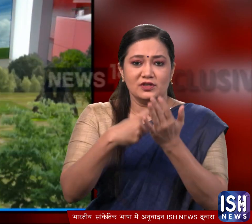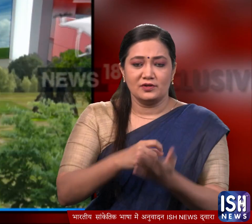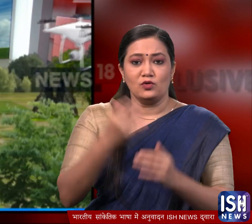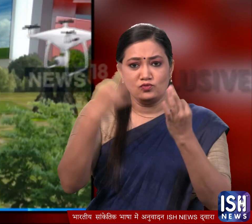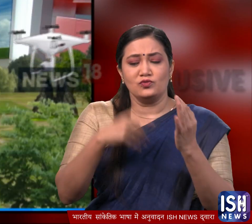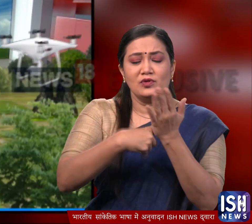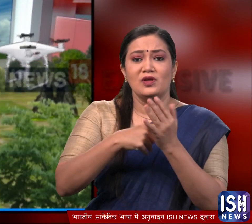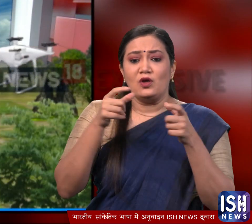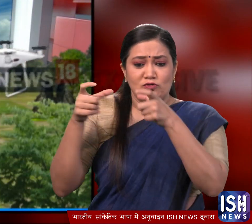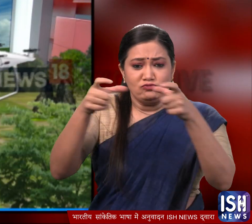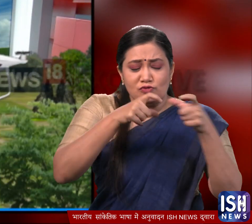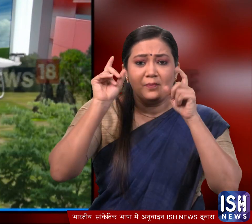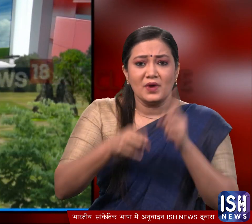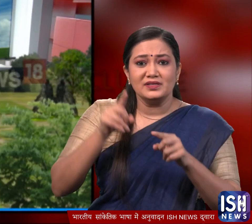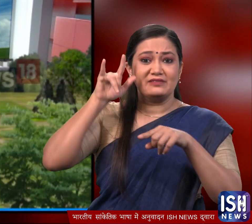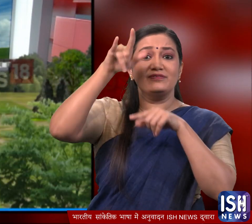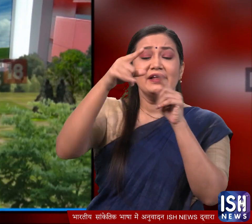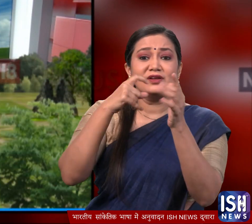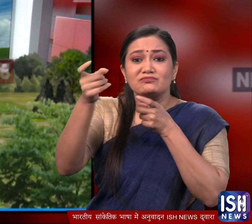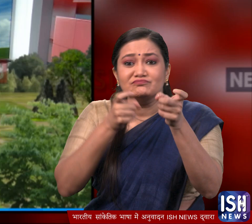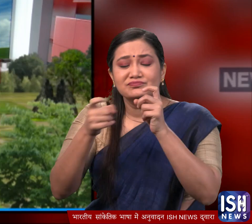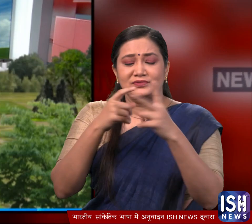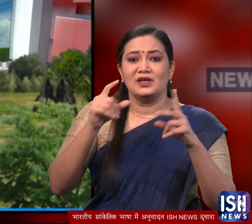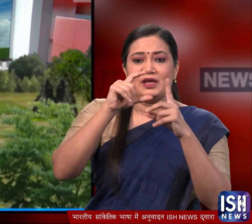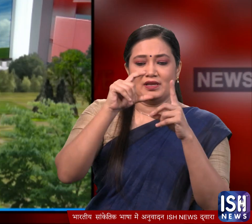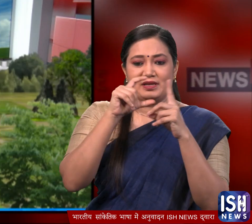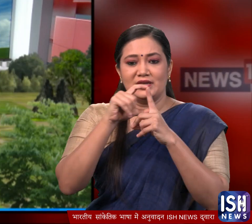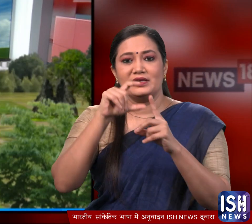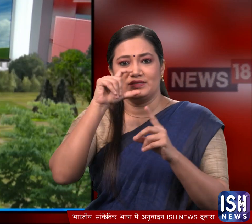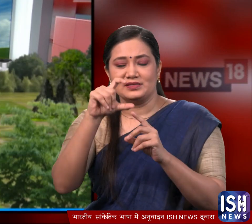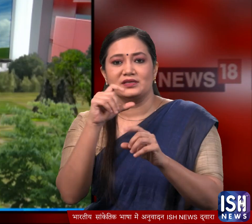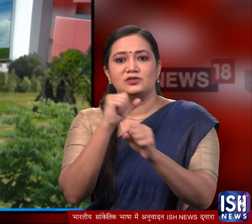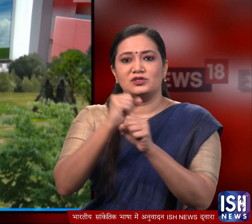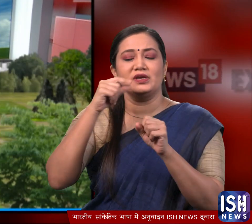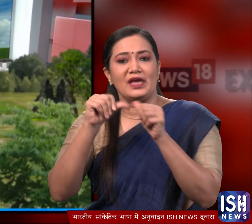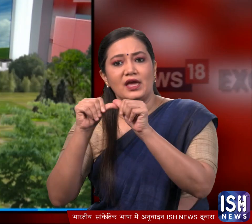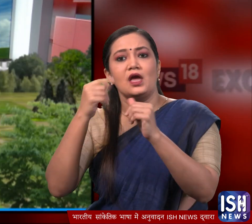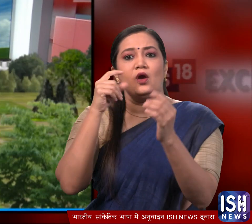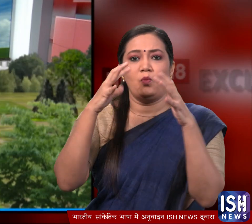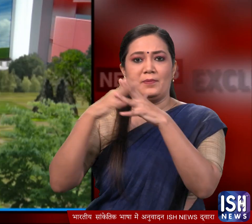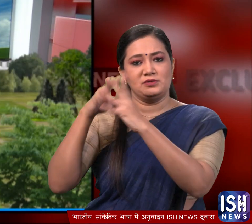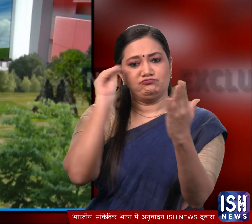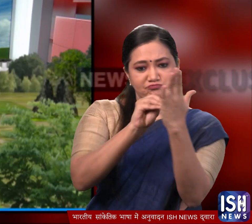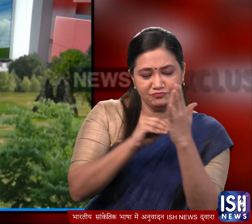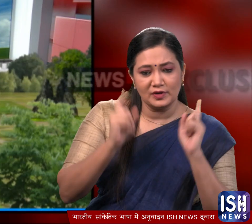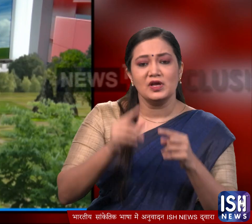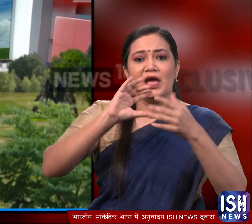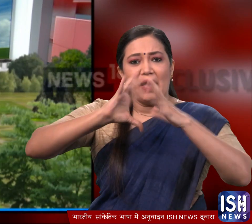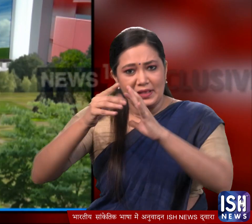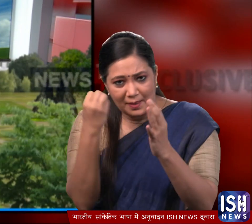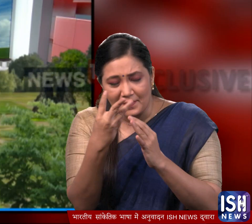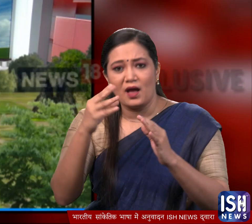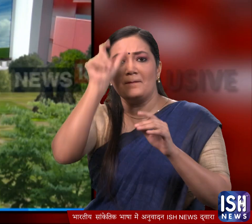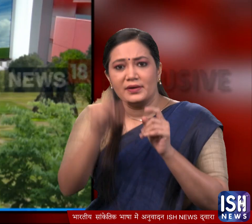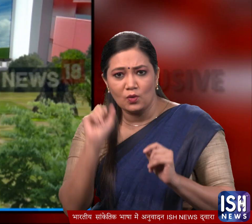मुताबिक हर ड्रोन को विमानों का संचालन संभालने वाले DGCA की वेबसाइट पर रजिस्ट्रेशन करवाना होगा, जहां ड्रोन का इंजन नंबर, मालिक का